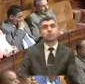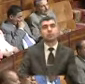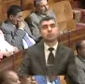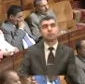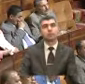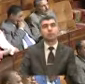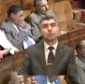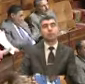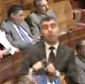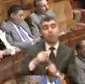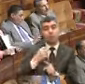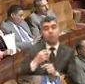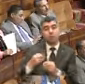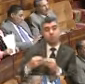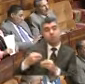بالنسبه للمواعيد